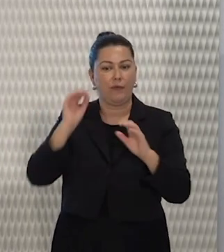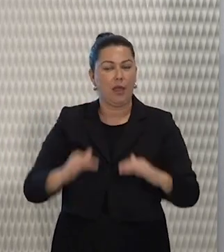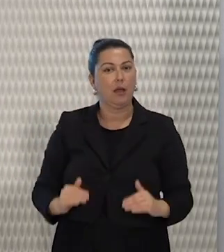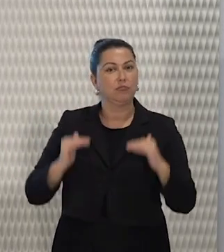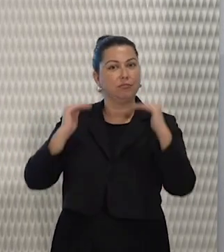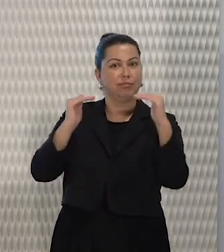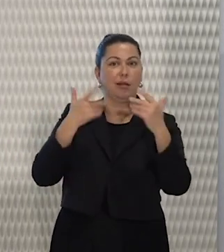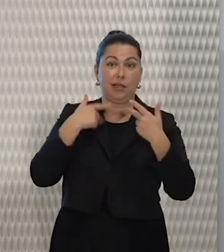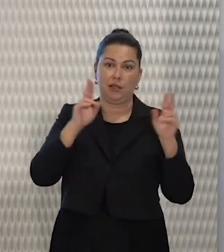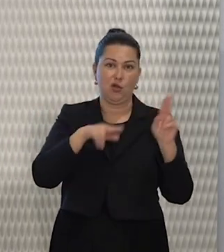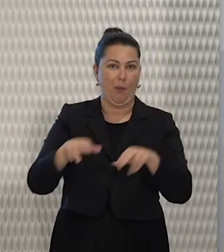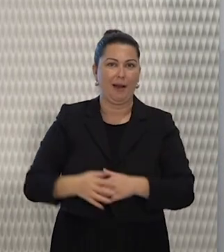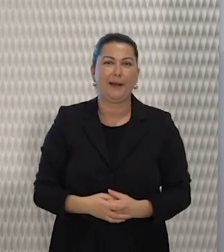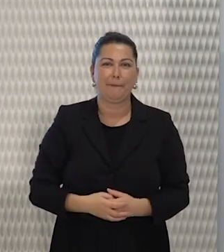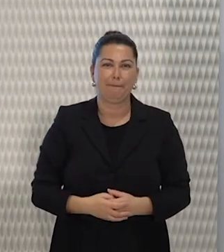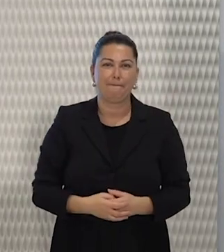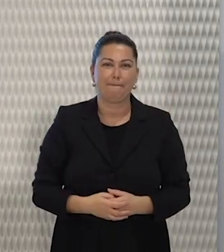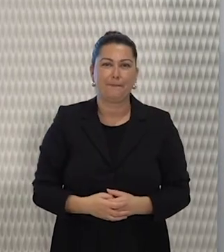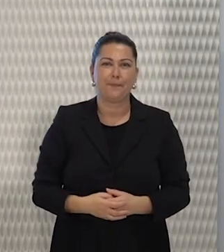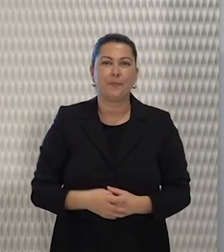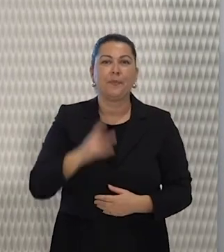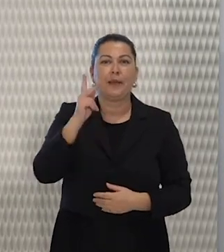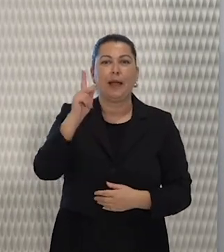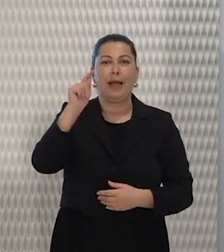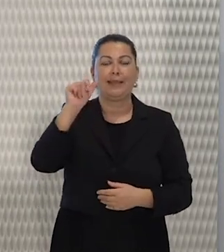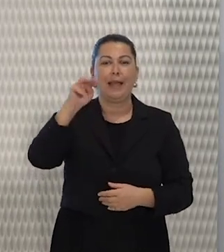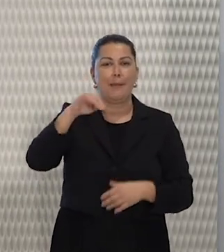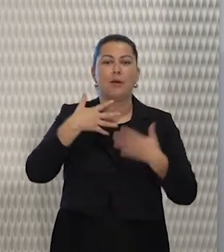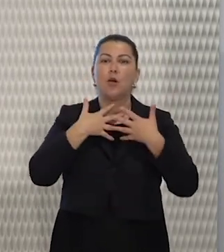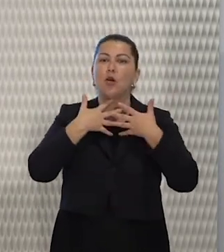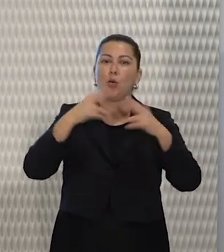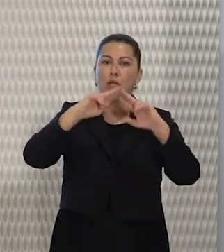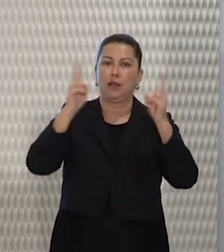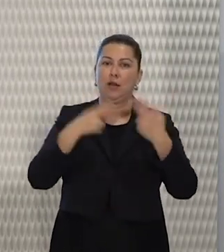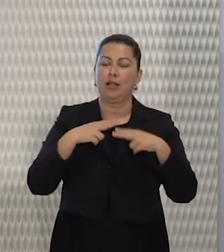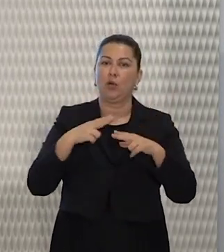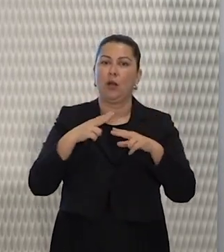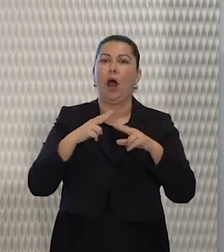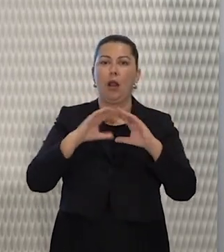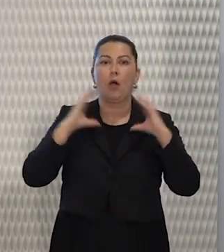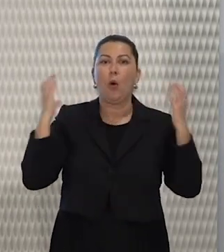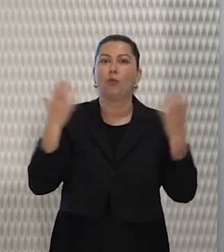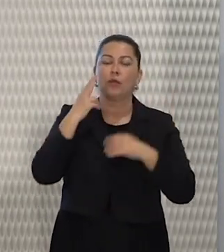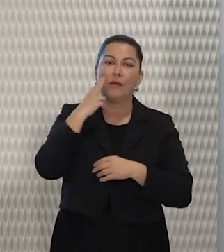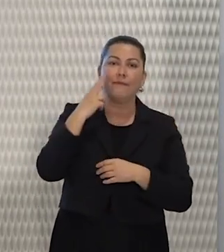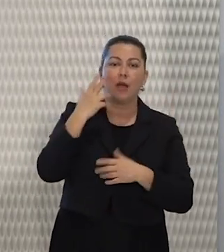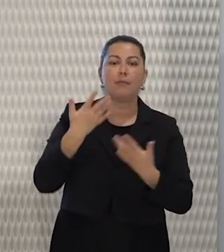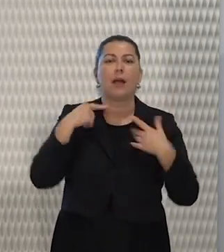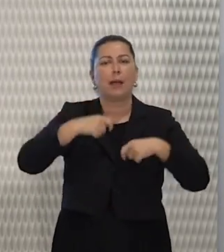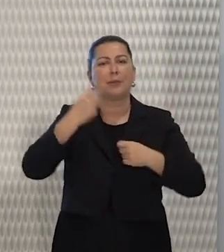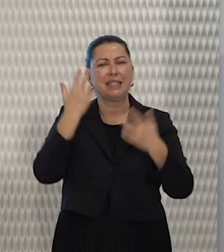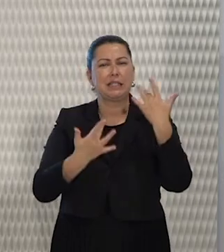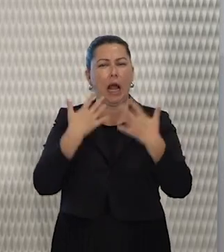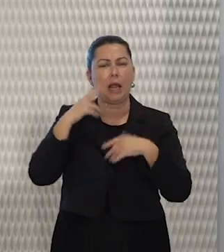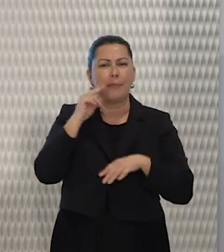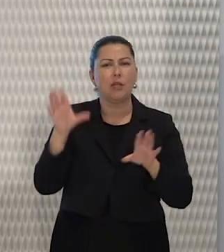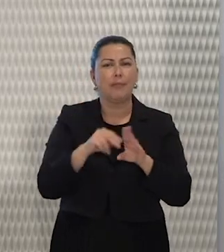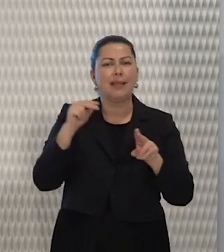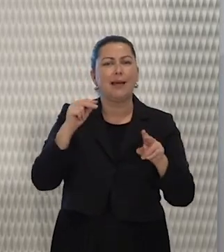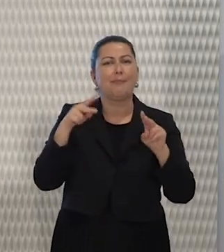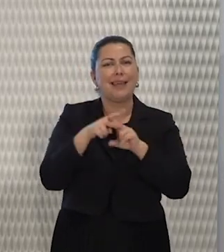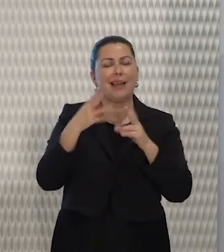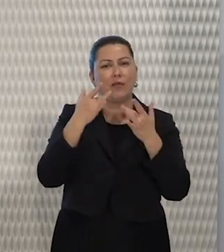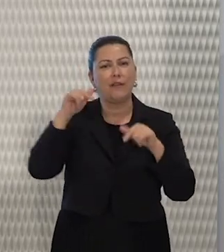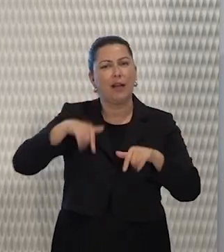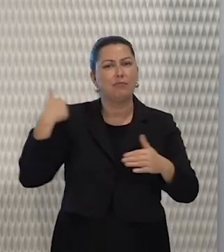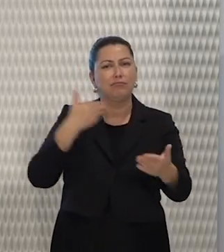Ja. KTM ist ein großer, erfolgreicher, international tätiger Konzern. Gibt es eine Zahl an Menschen mit Behinderung, die man beschäftigt